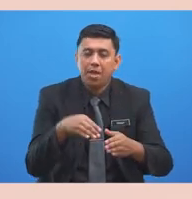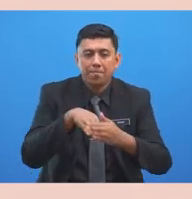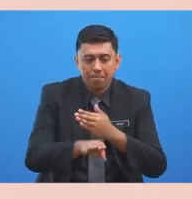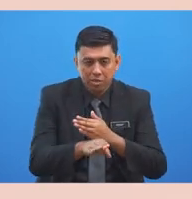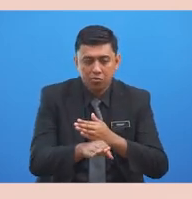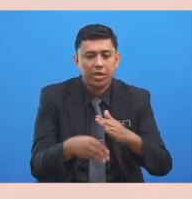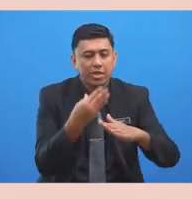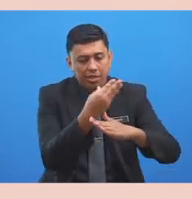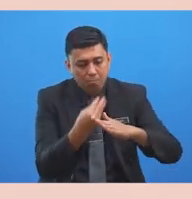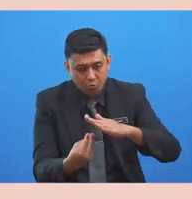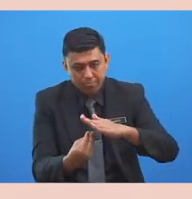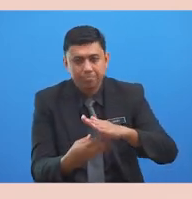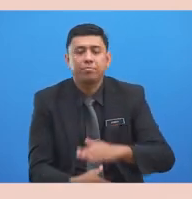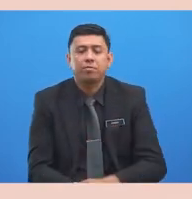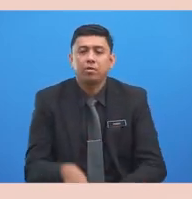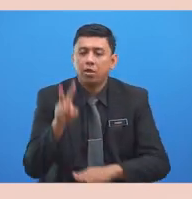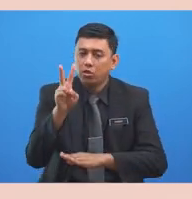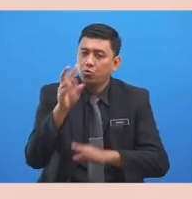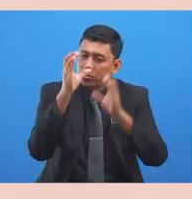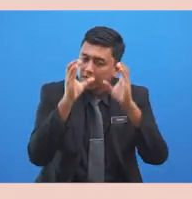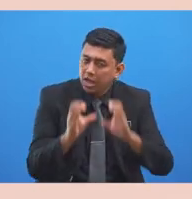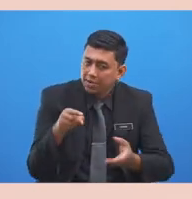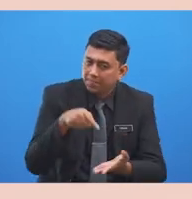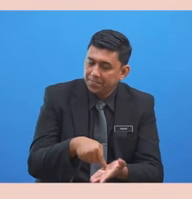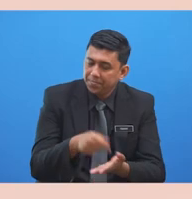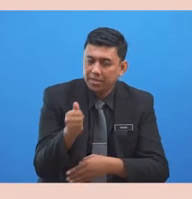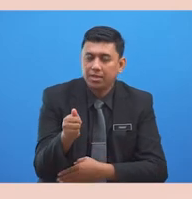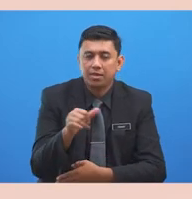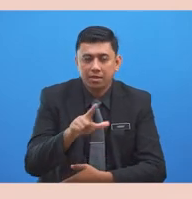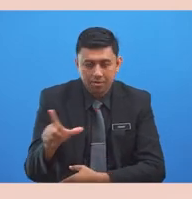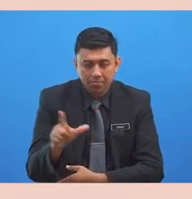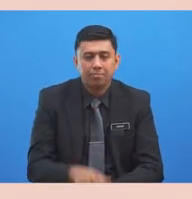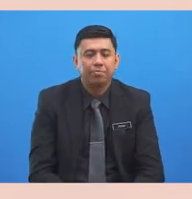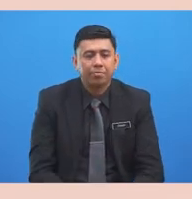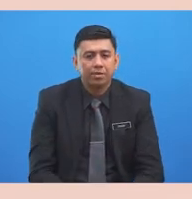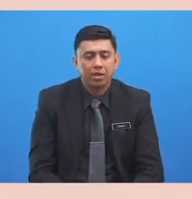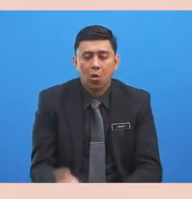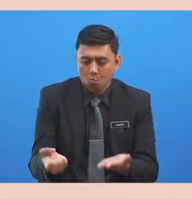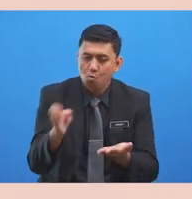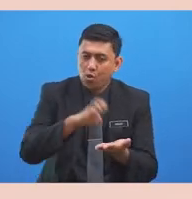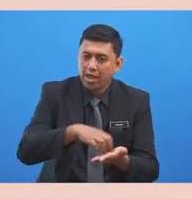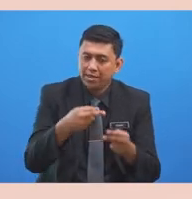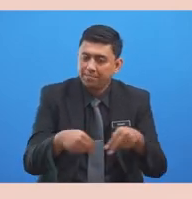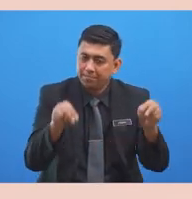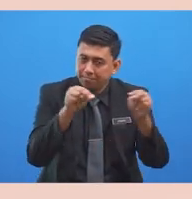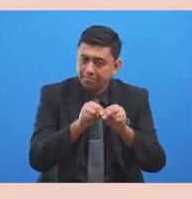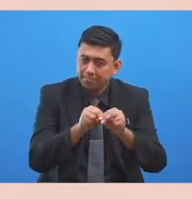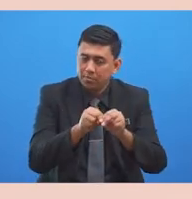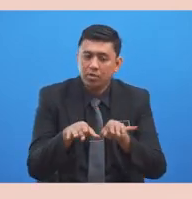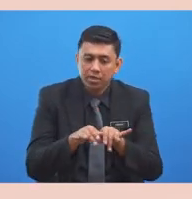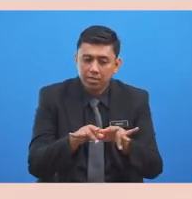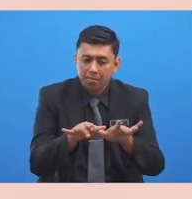masukkan input? Dua kaedah ini ialah kaedah umpukan nilai dan